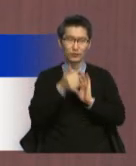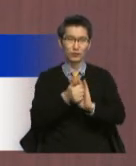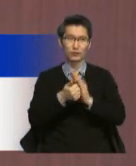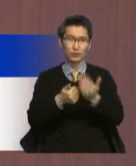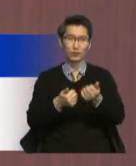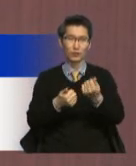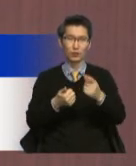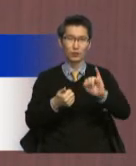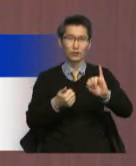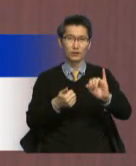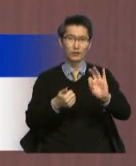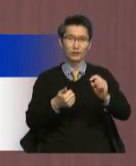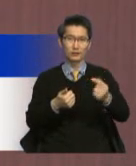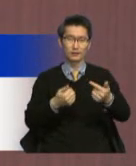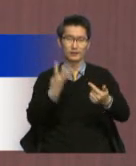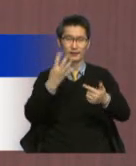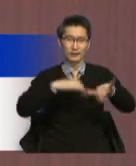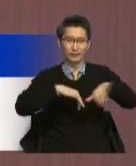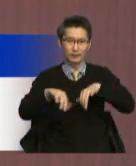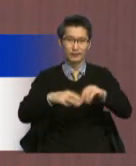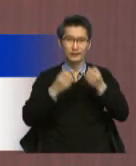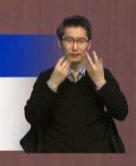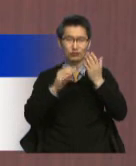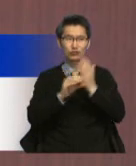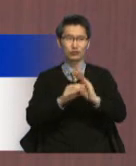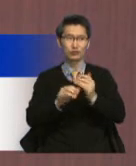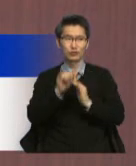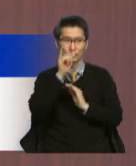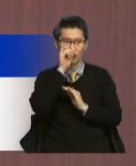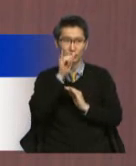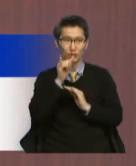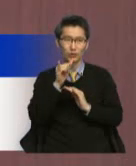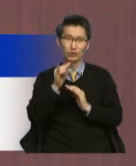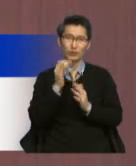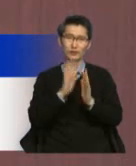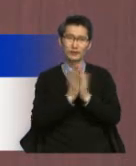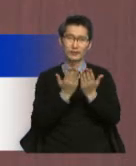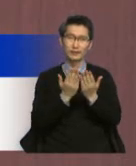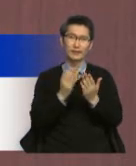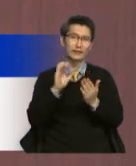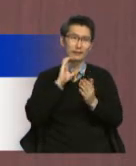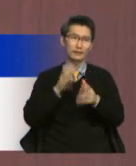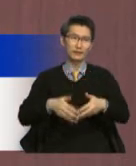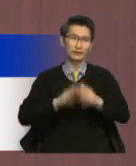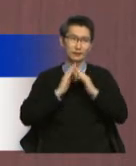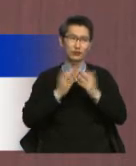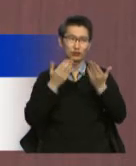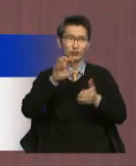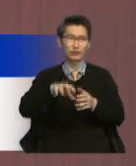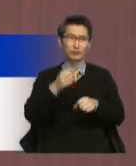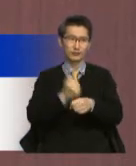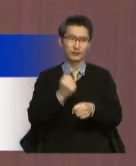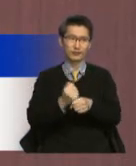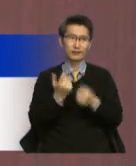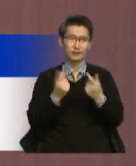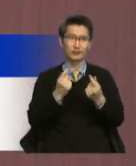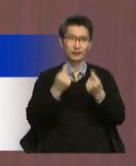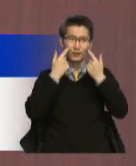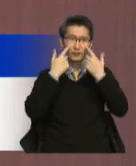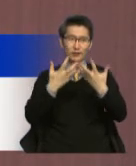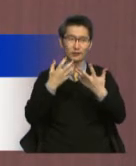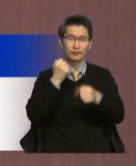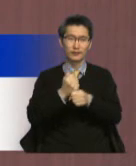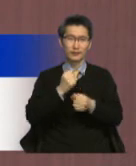것이고, 홍은 사거리가 새로운 중심이 될 수 있도록 도서관 카페를 만들어서 우리 주민들이 쉼터를 만들어내는 이런